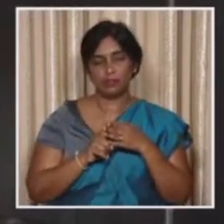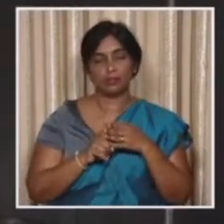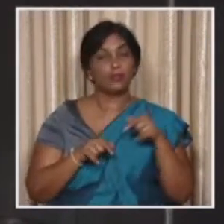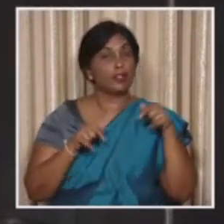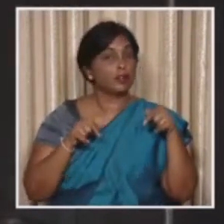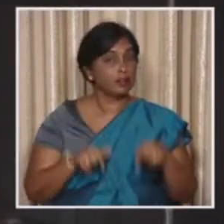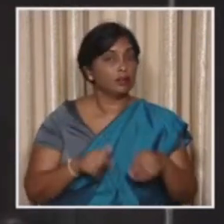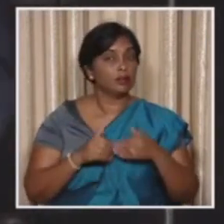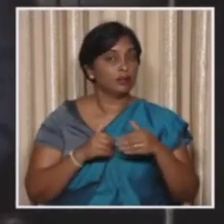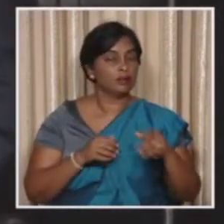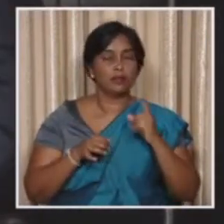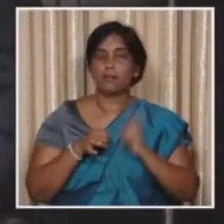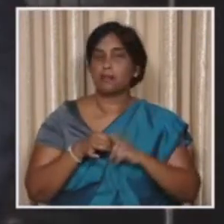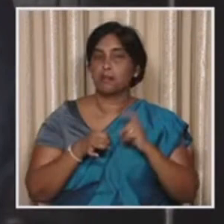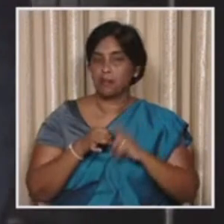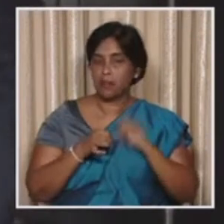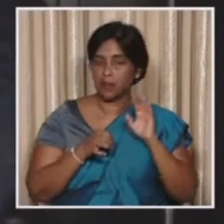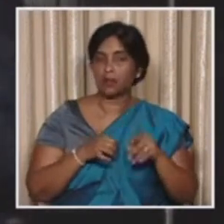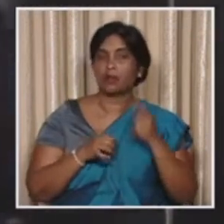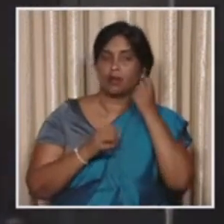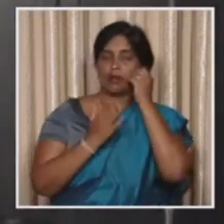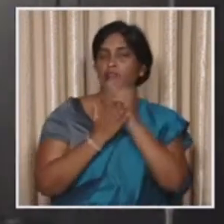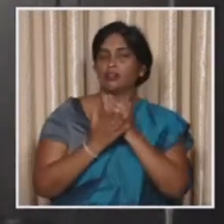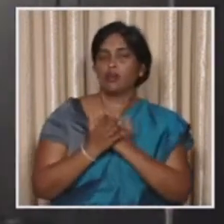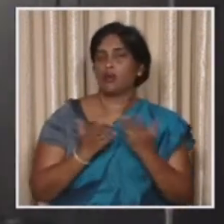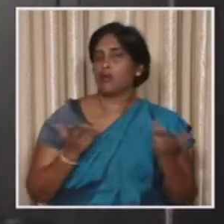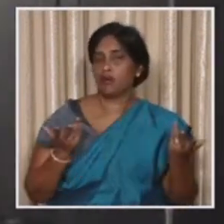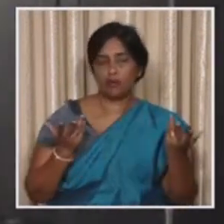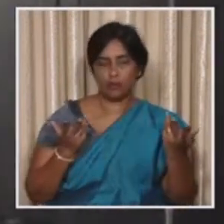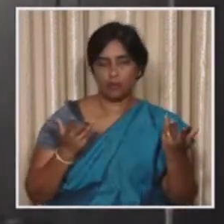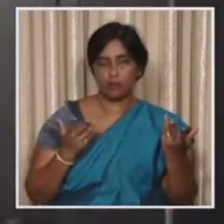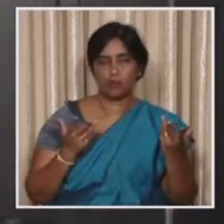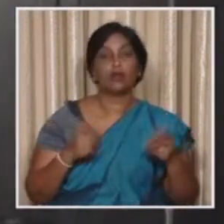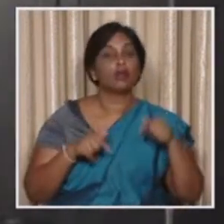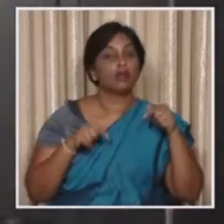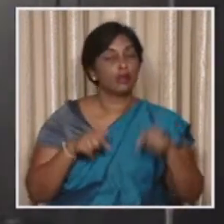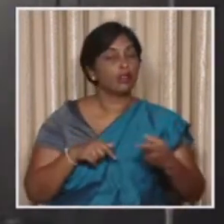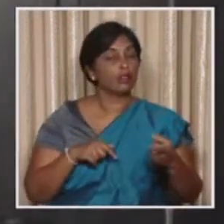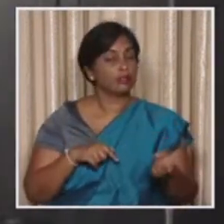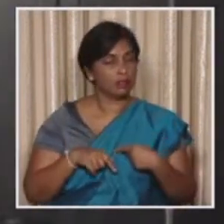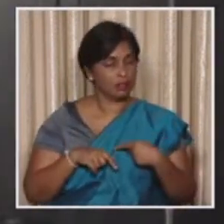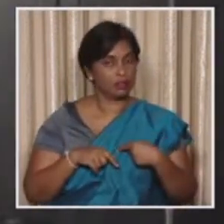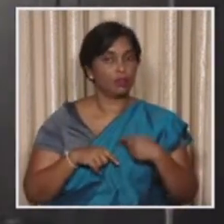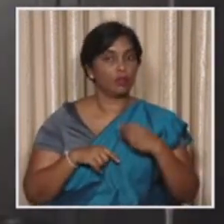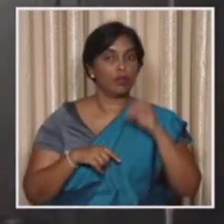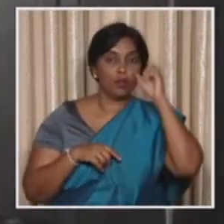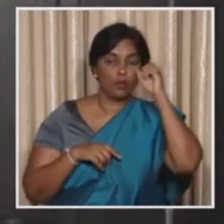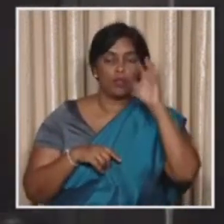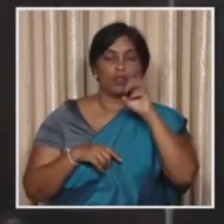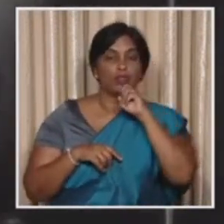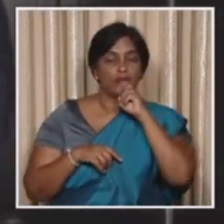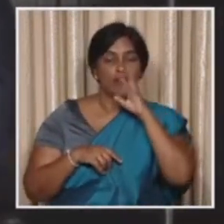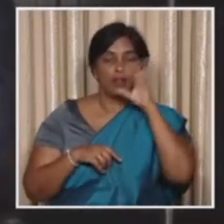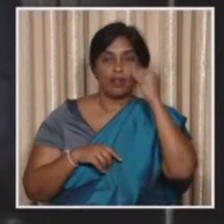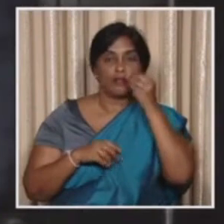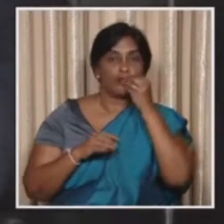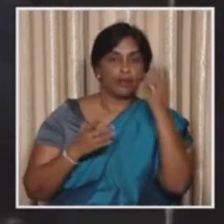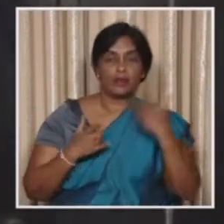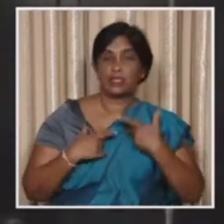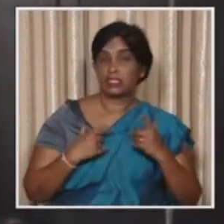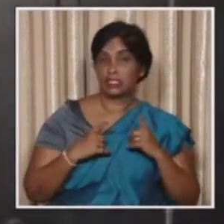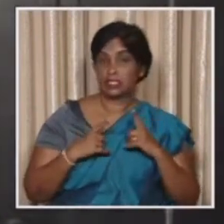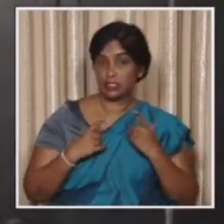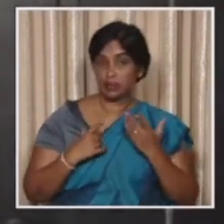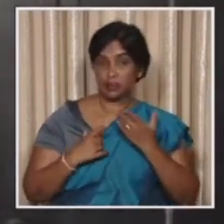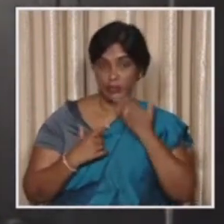முன்மொழிவுகள் இருக்கின்றது. இன்று நாளை வாழ்வதற்கு மூன்று வேளை உணவு உண்பதற்கான உணவை பெற்றுக் கொள்வதற்கு,